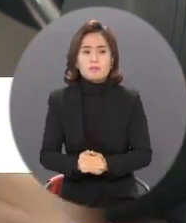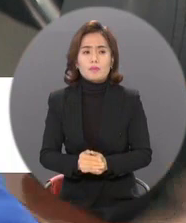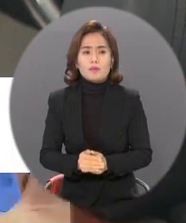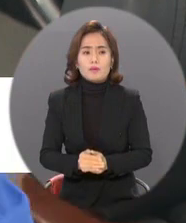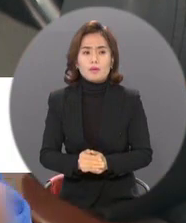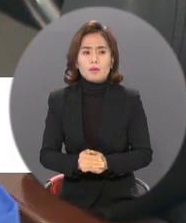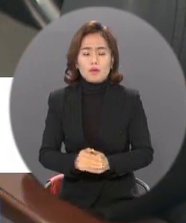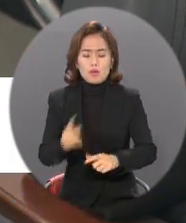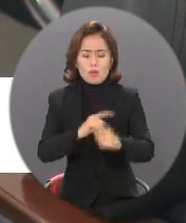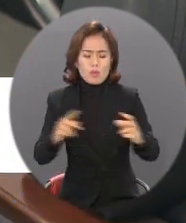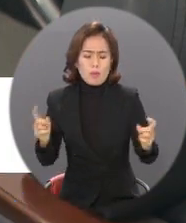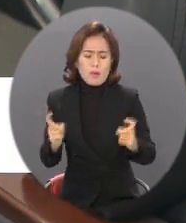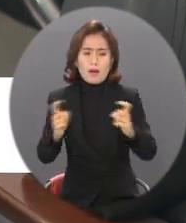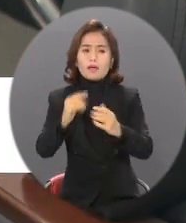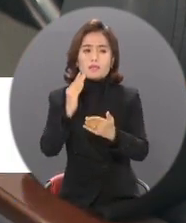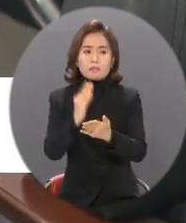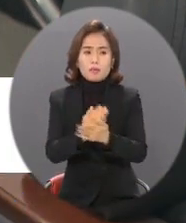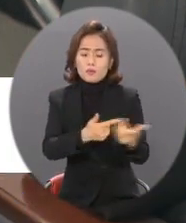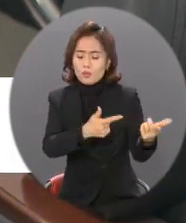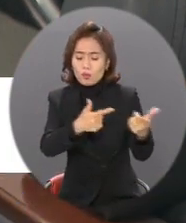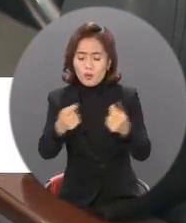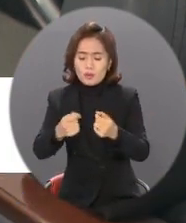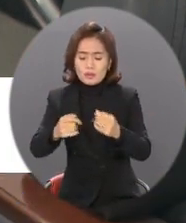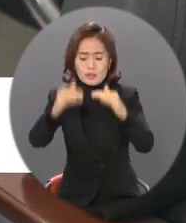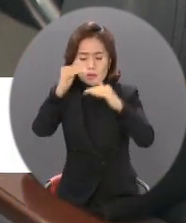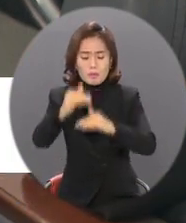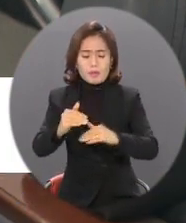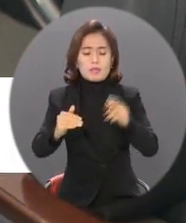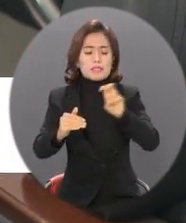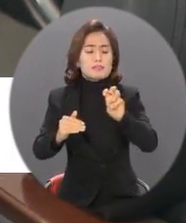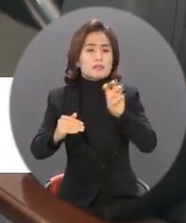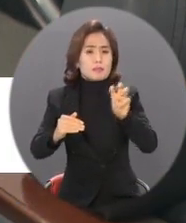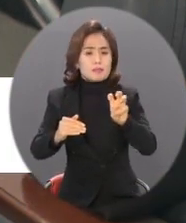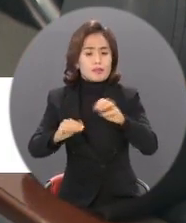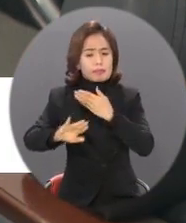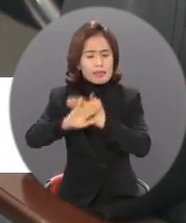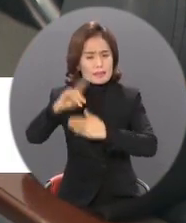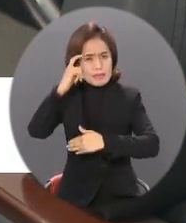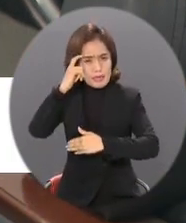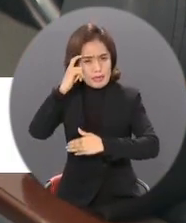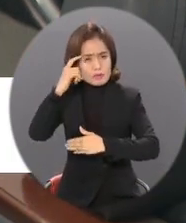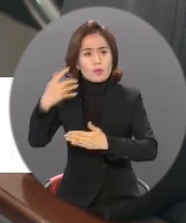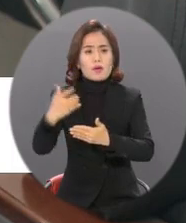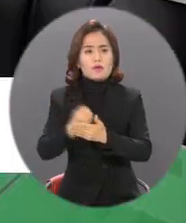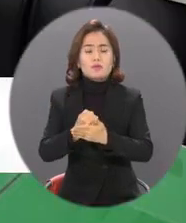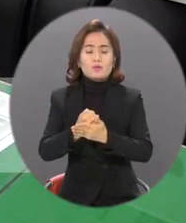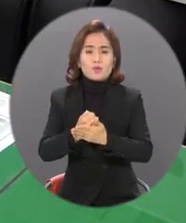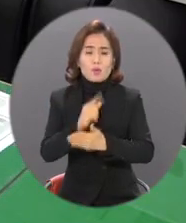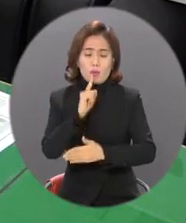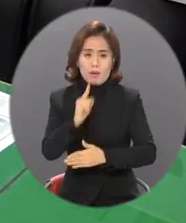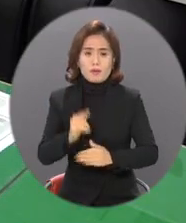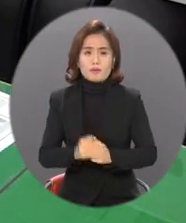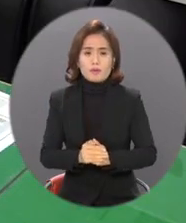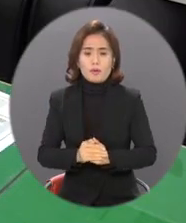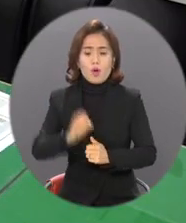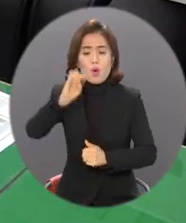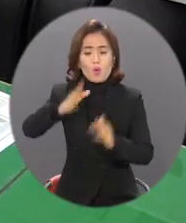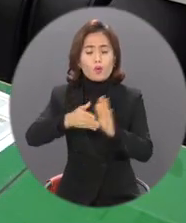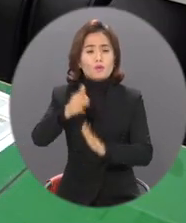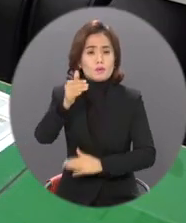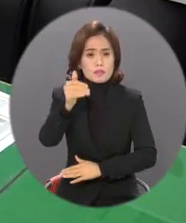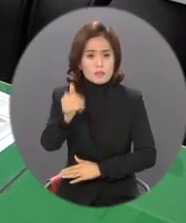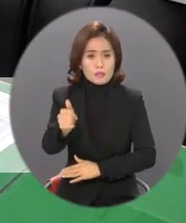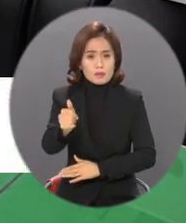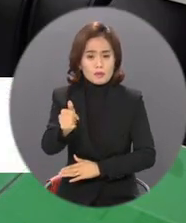붙지 말라는 이야기잖아요. 똑같이 이 사안을 바라보는 20, 30대의 다른 시각도 있겠잖아요. 이용섭